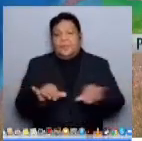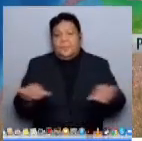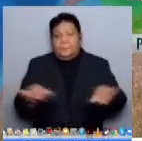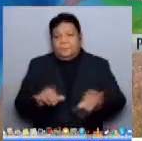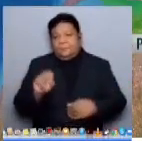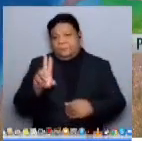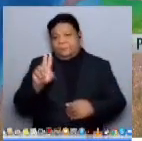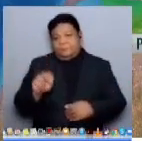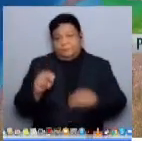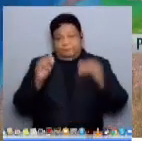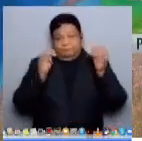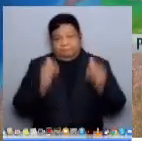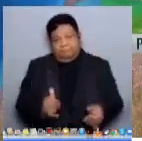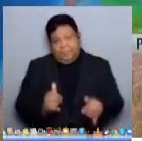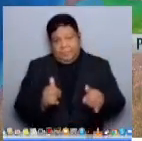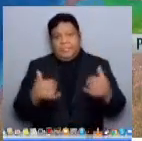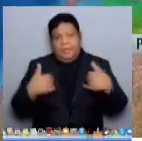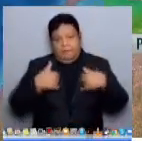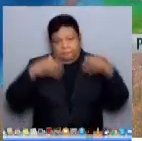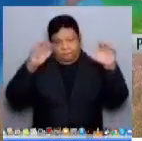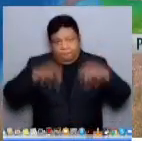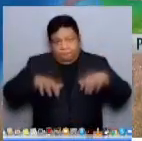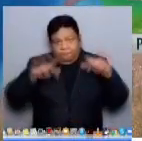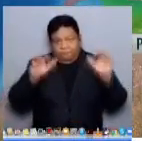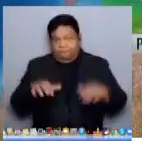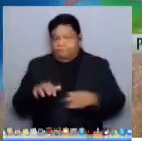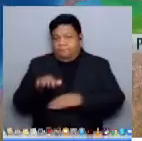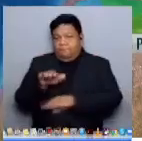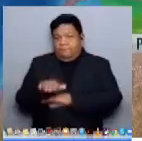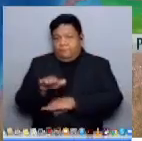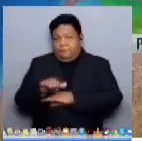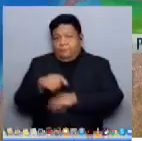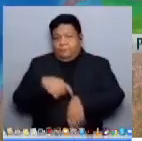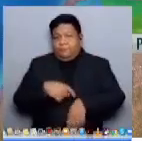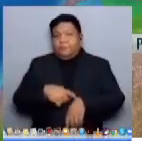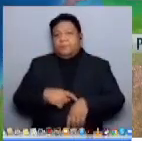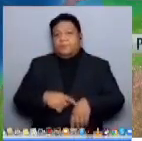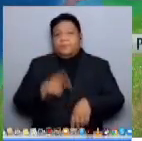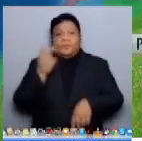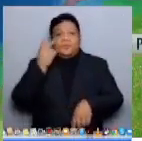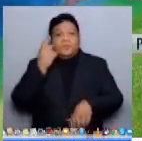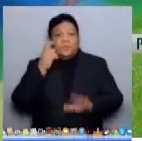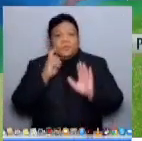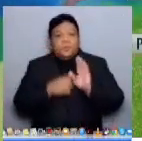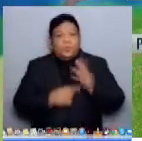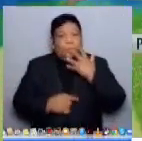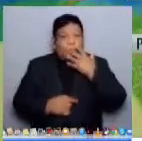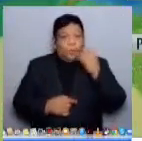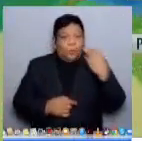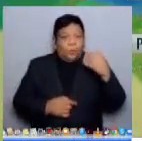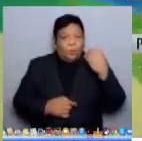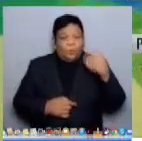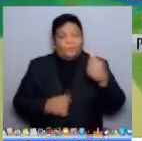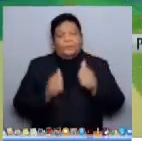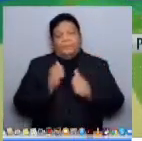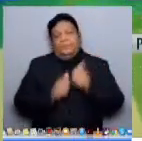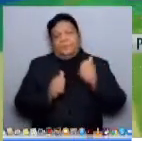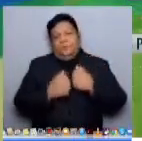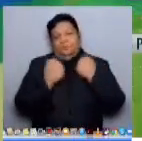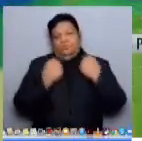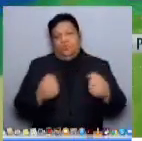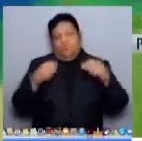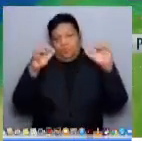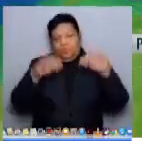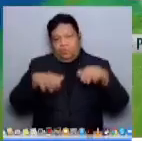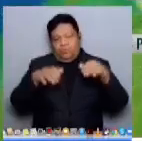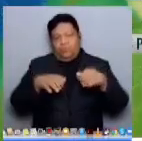May ulan sa hapon, pero mapapansin nyo, mayroong mga kulay orange. Yan yung mga matitinding pag-ulan, lalo na sa may Quezon City, Marikina,